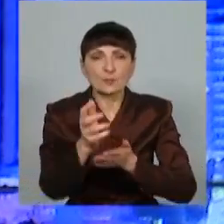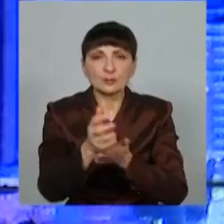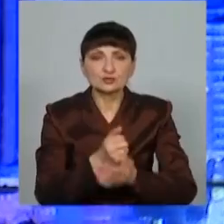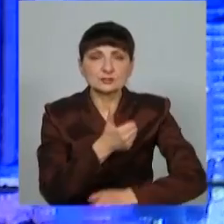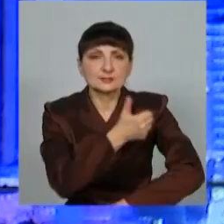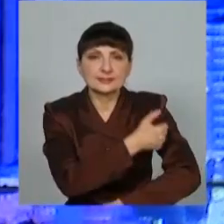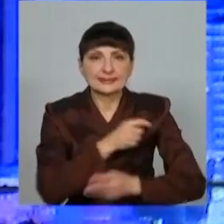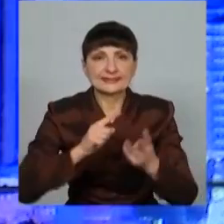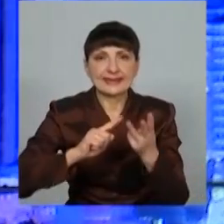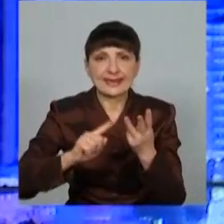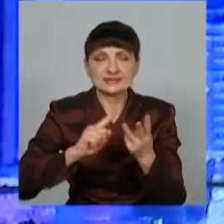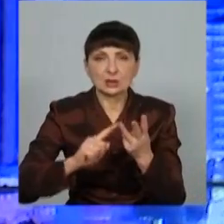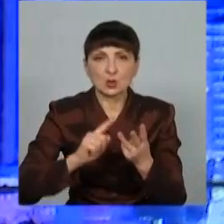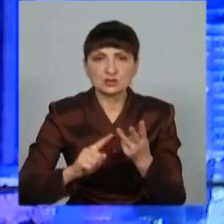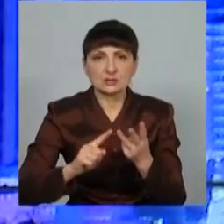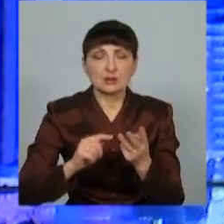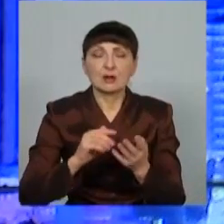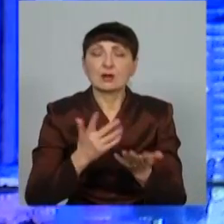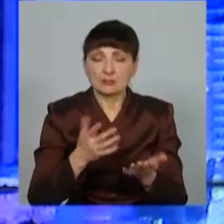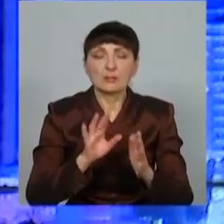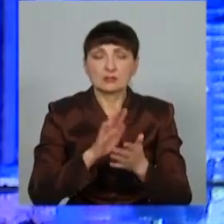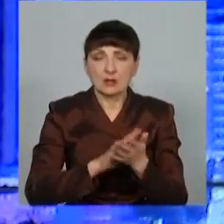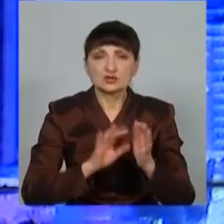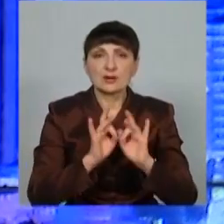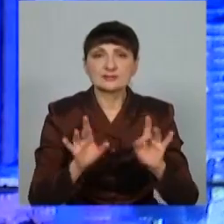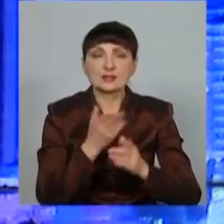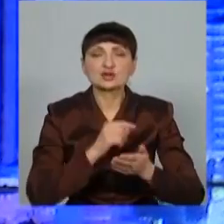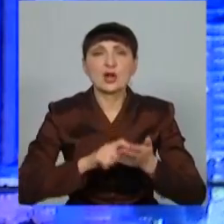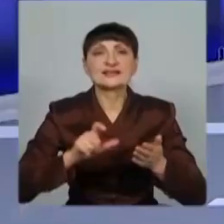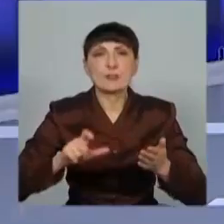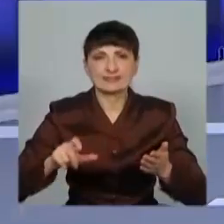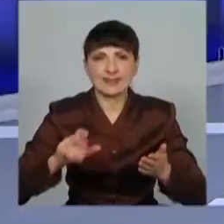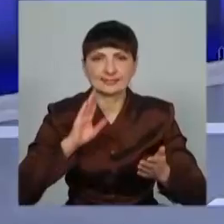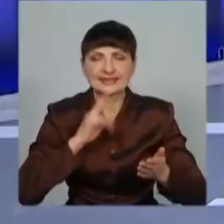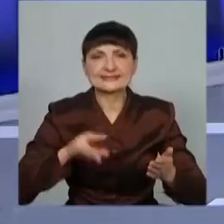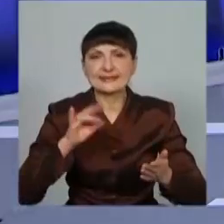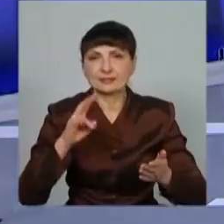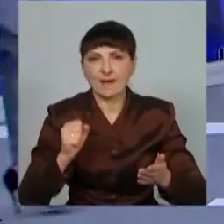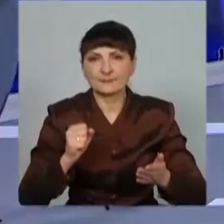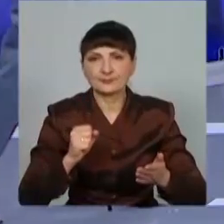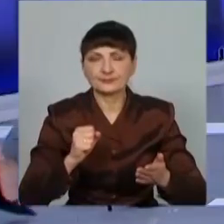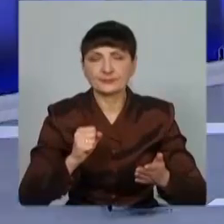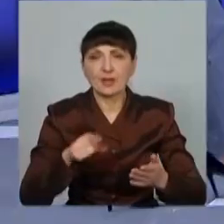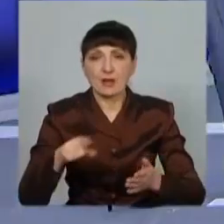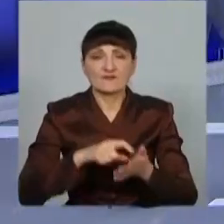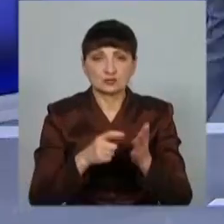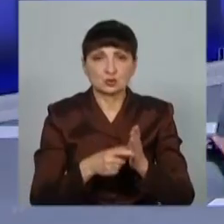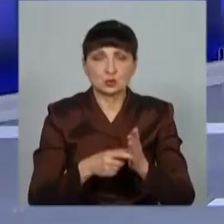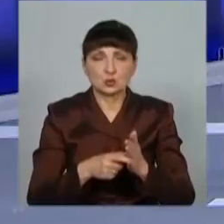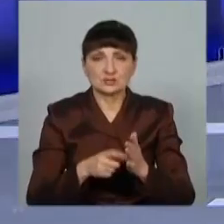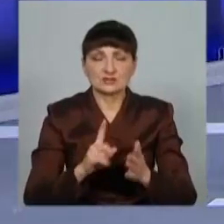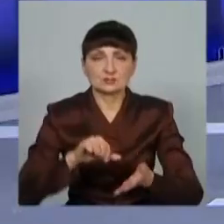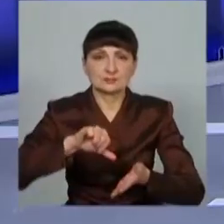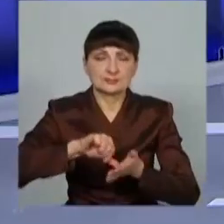получить третью дозу антиковидного препарата, нам расскажет Дина Жанабекова. Она присоединяется к нам в студии. Дина,